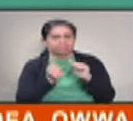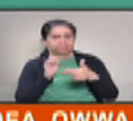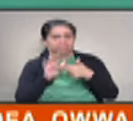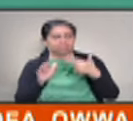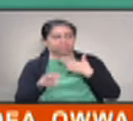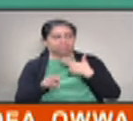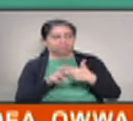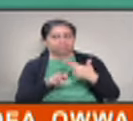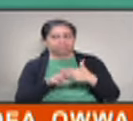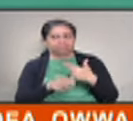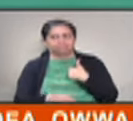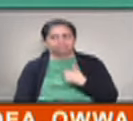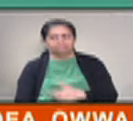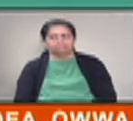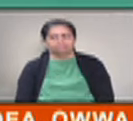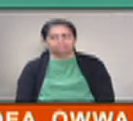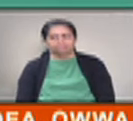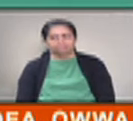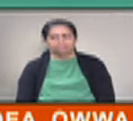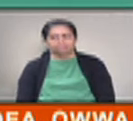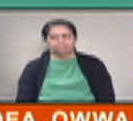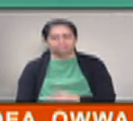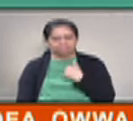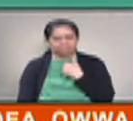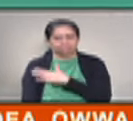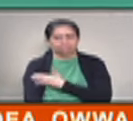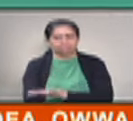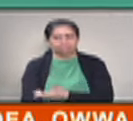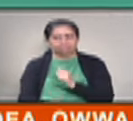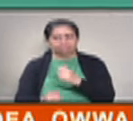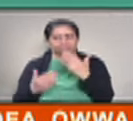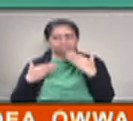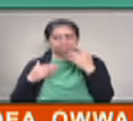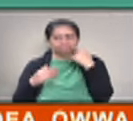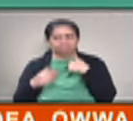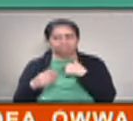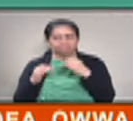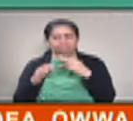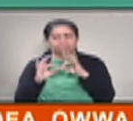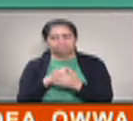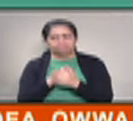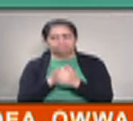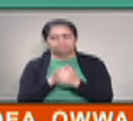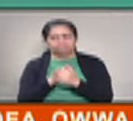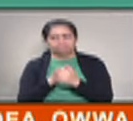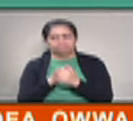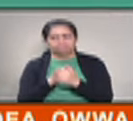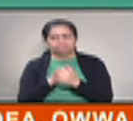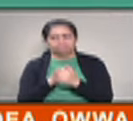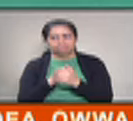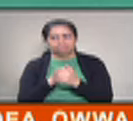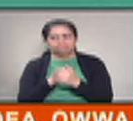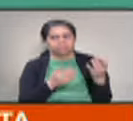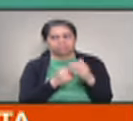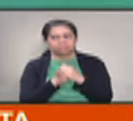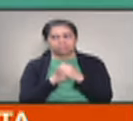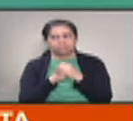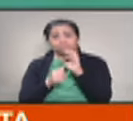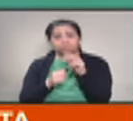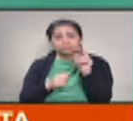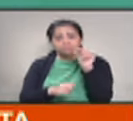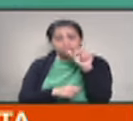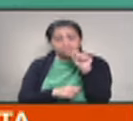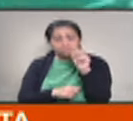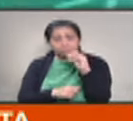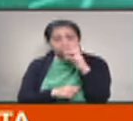my reputation. Siyempre, may mga anak din ako na umaasa sa akin, pamilya. And mga clients din. So, Ms.